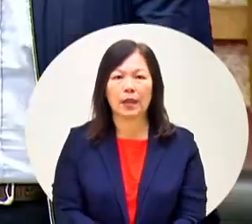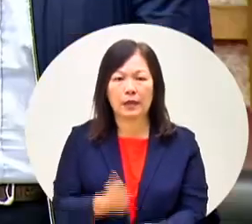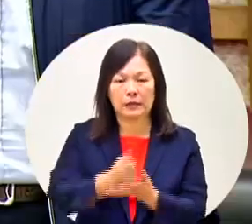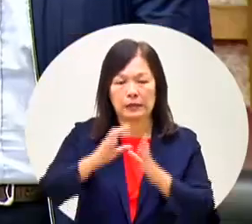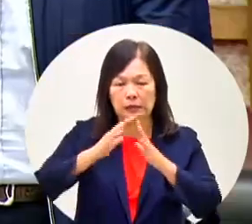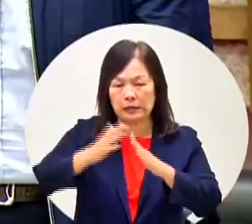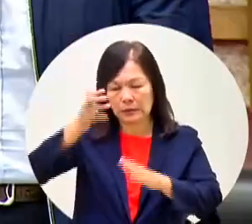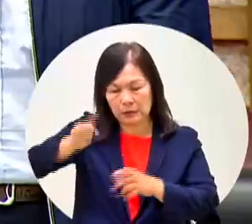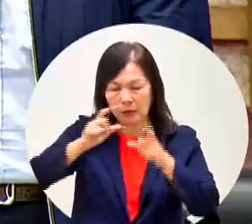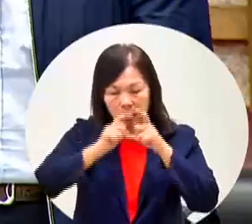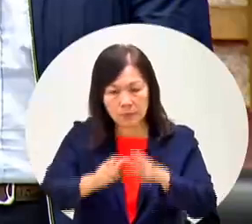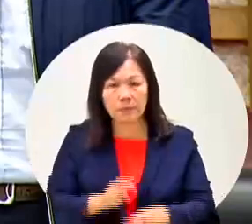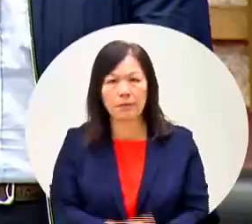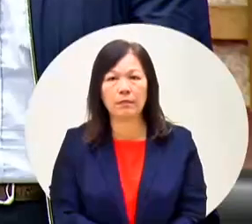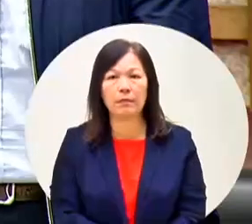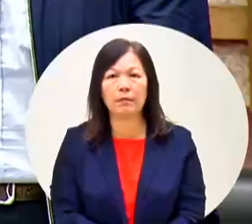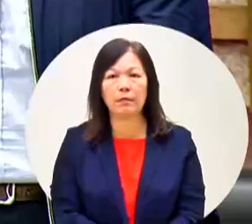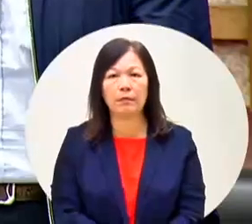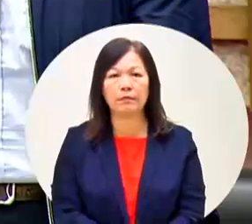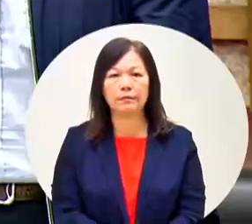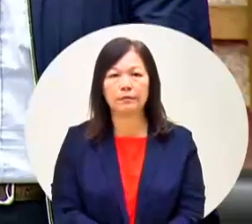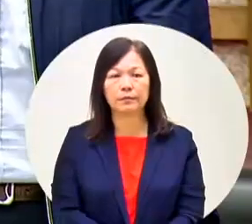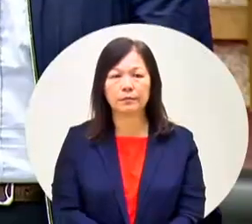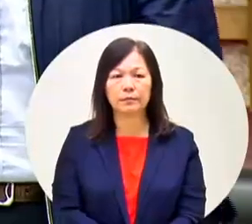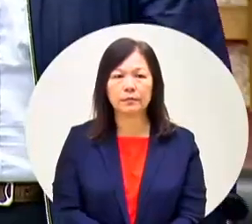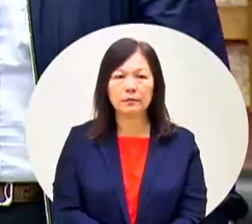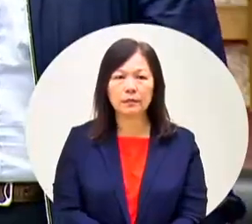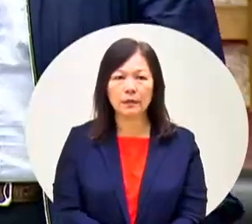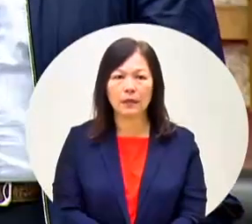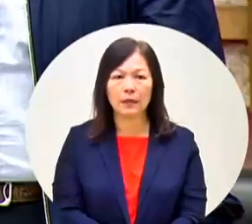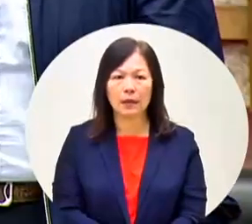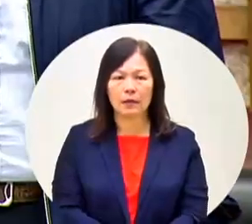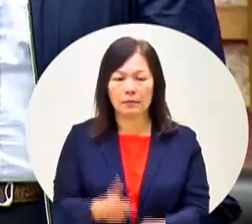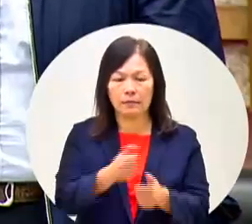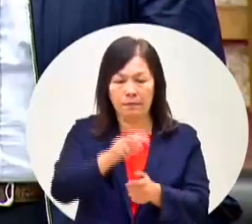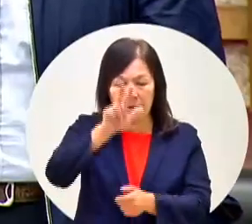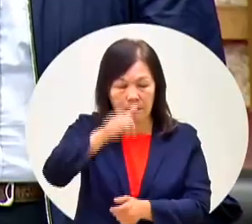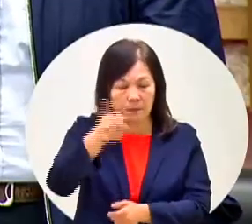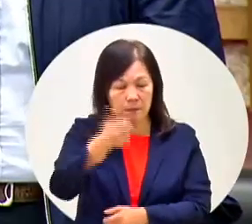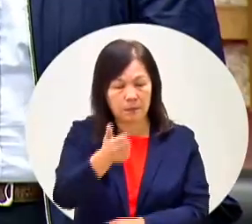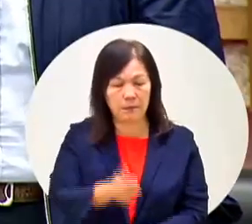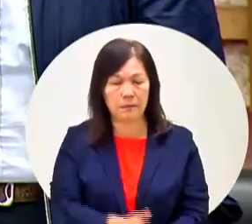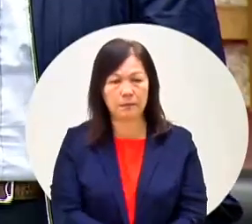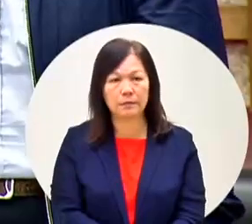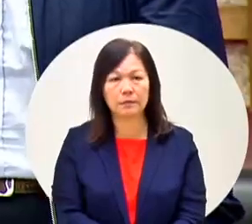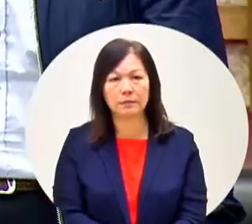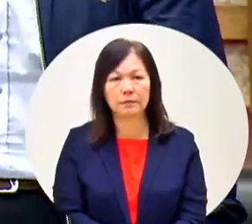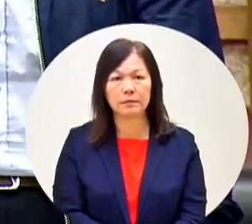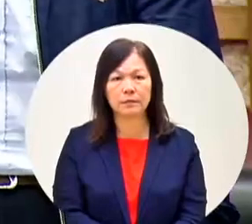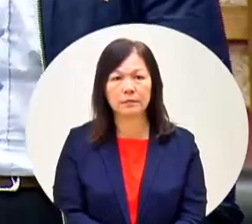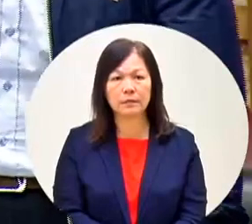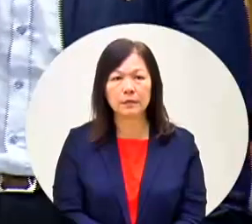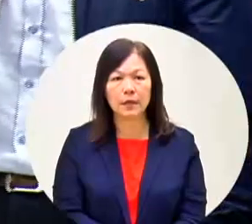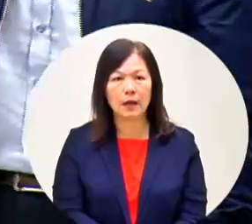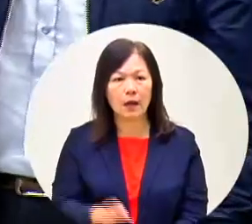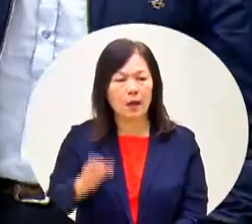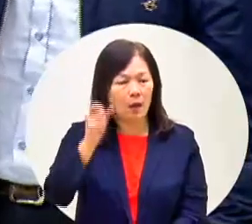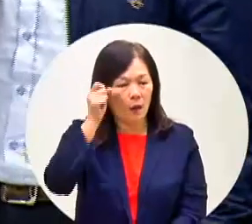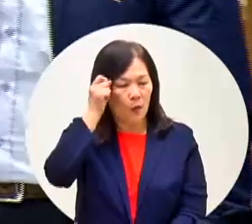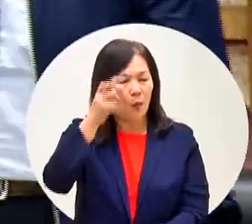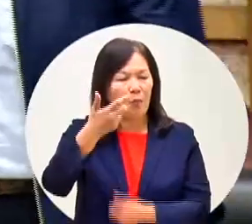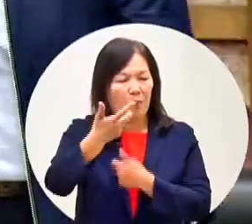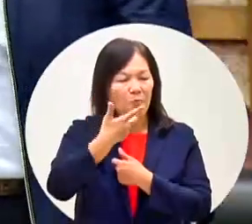请到了， 谢谢刘德林议员充满智慧的咨询，好吧，非常